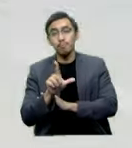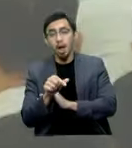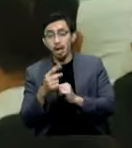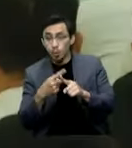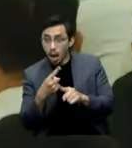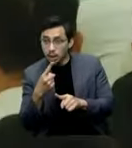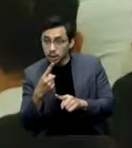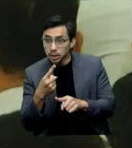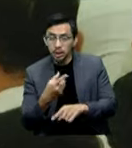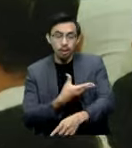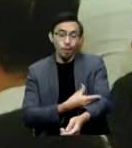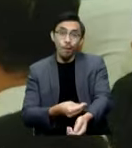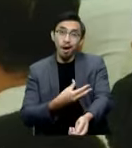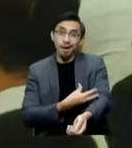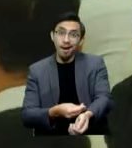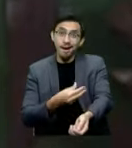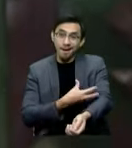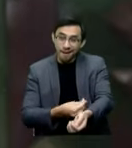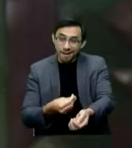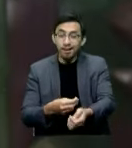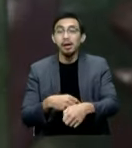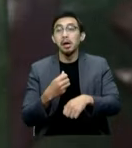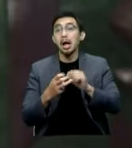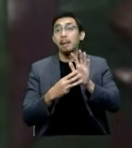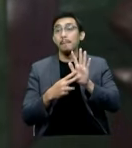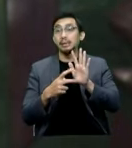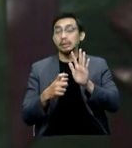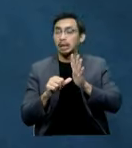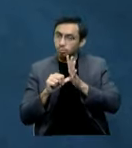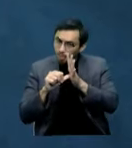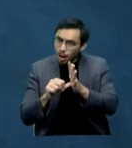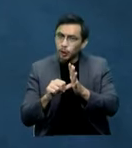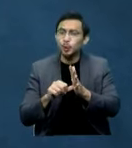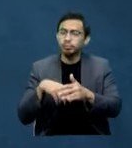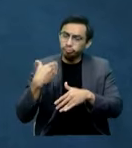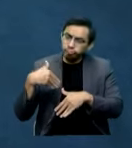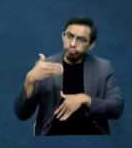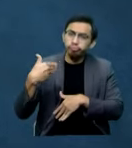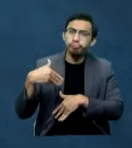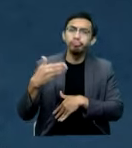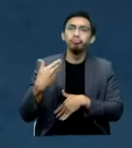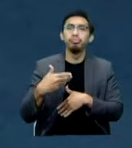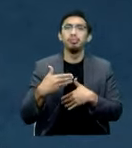darah. MNC Peduli akan terus berbagi kebaikan di bulan penuh berkah ini demi memberikan kebahagiaan